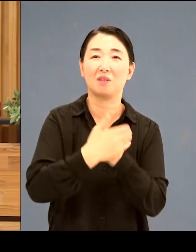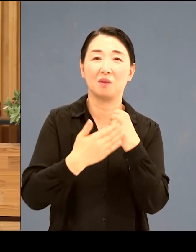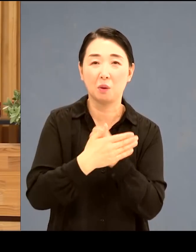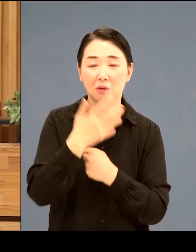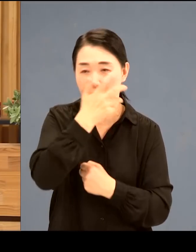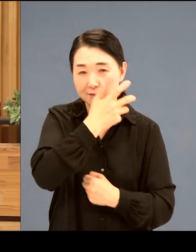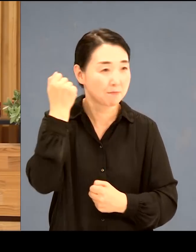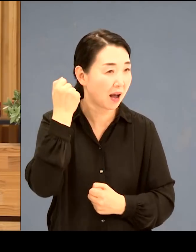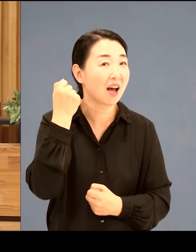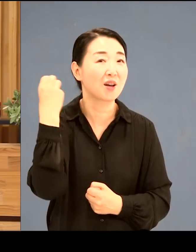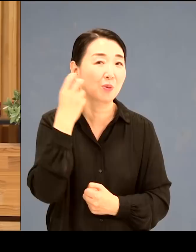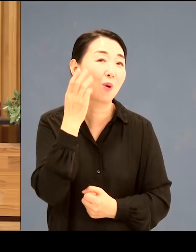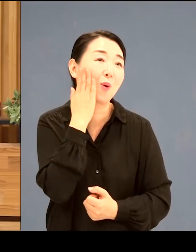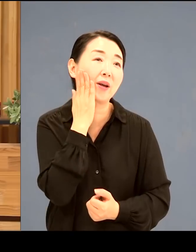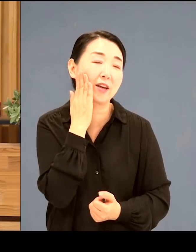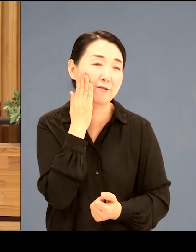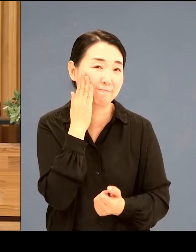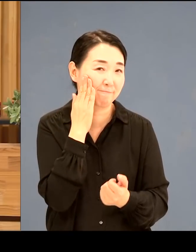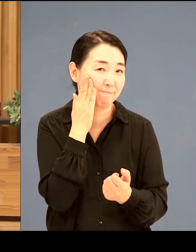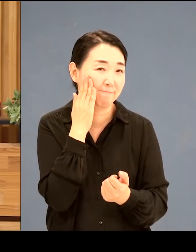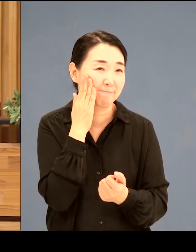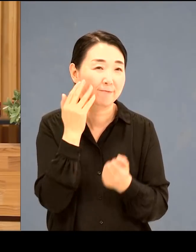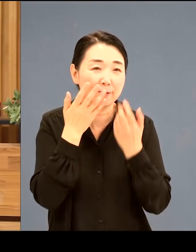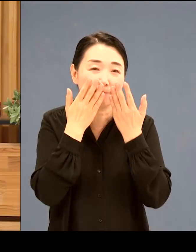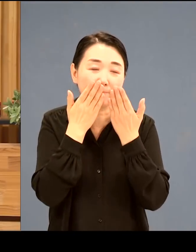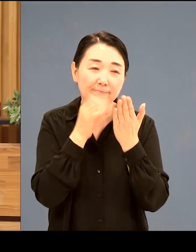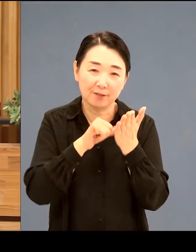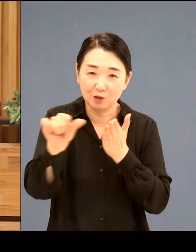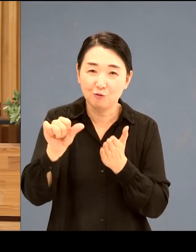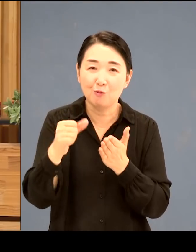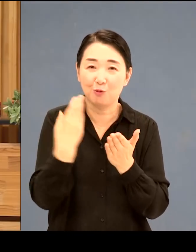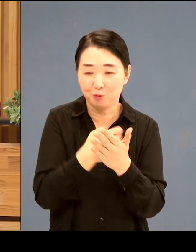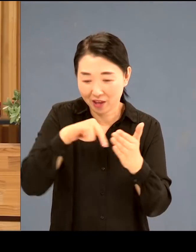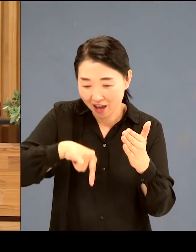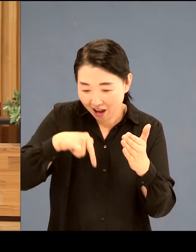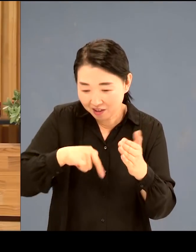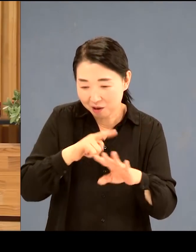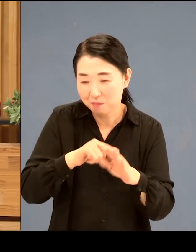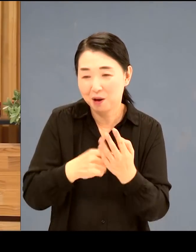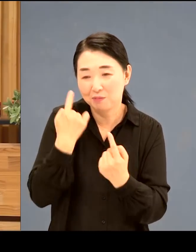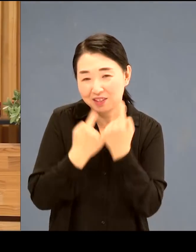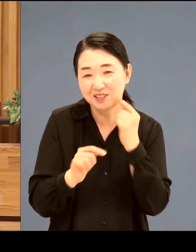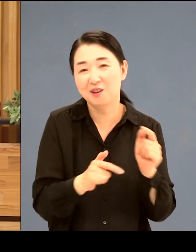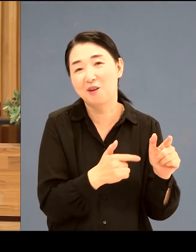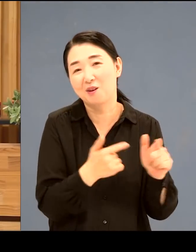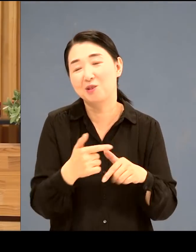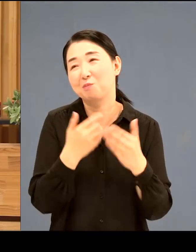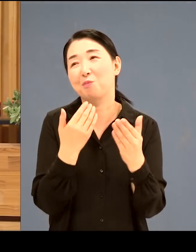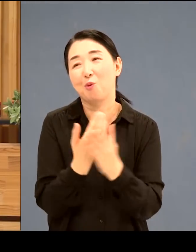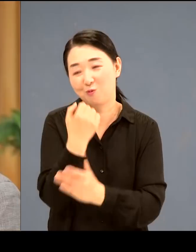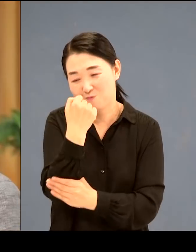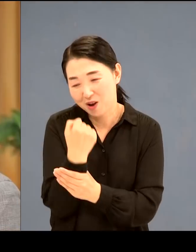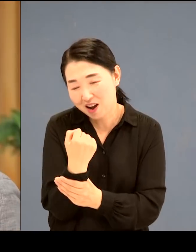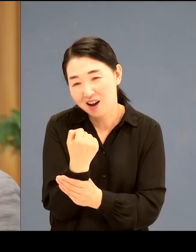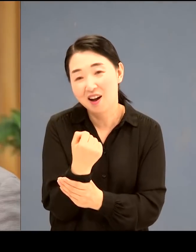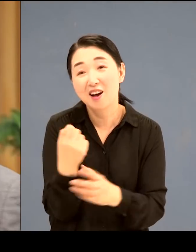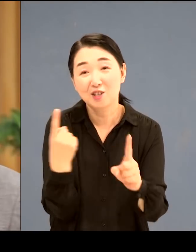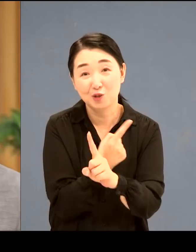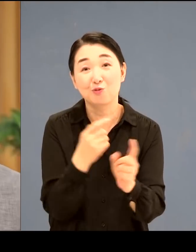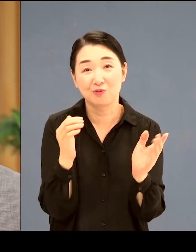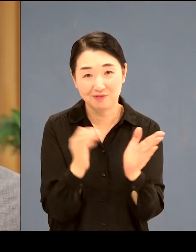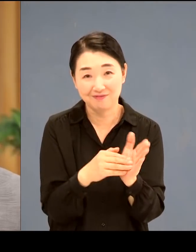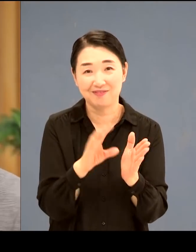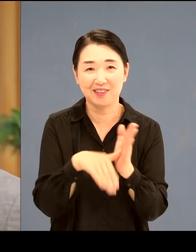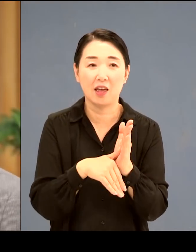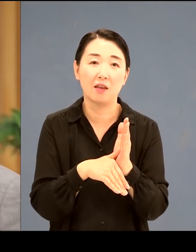마스크를 벗고 그 화장을 지우고 내 안에 골마가고 썩어가던 내 안의 상처들을 다 깨끗이 치우려 하게 되면 그때는